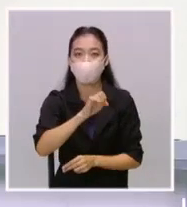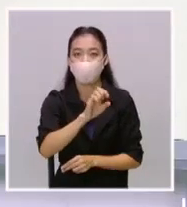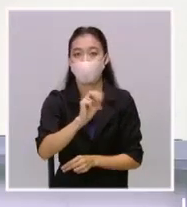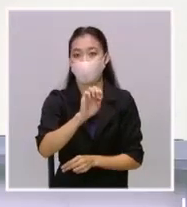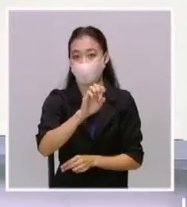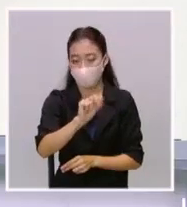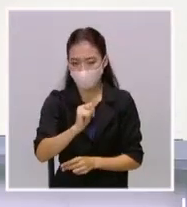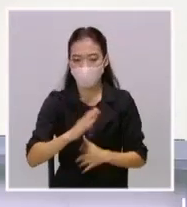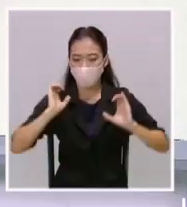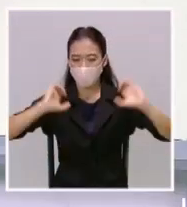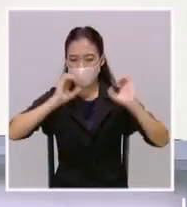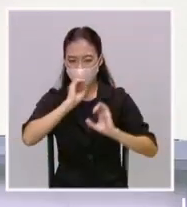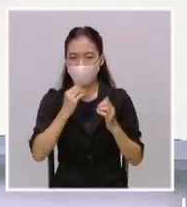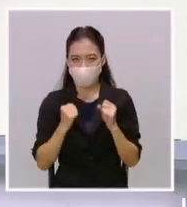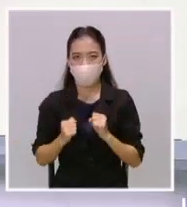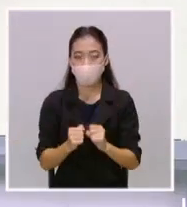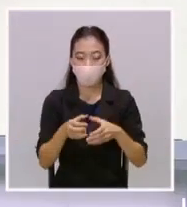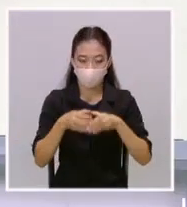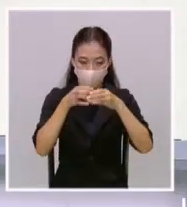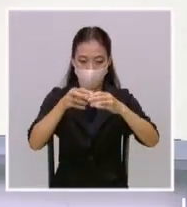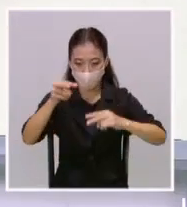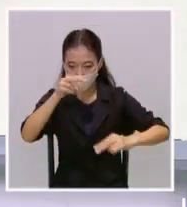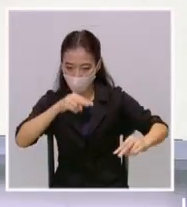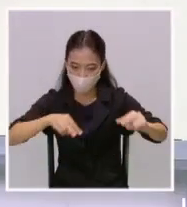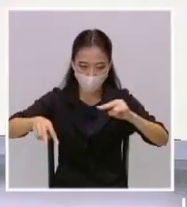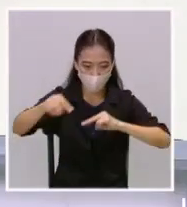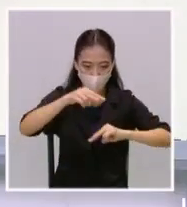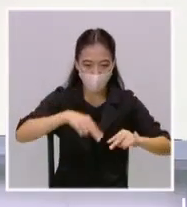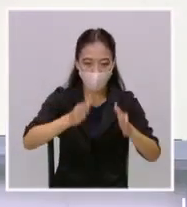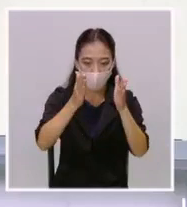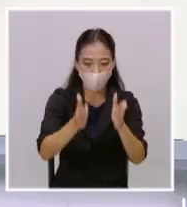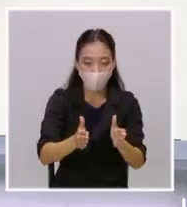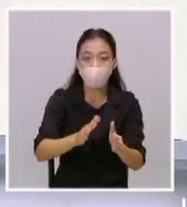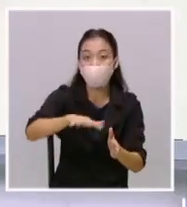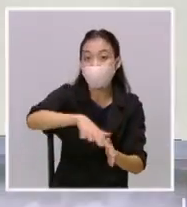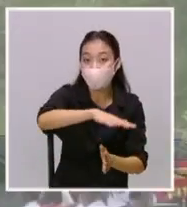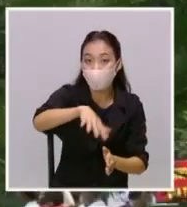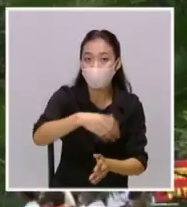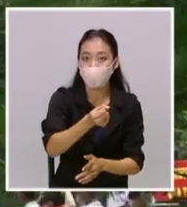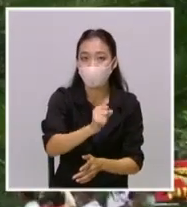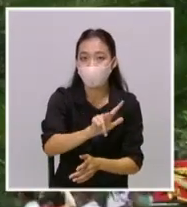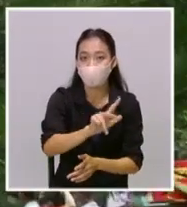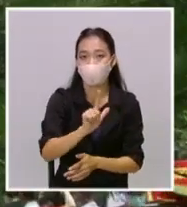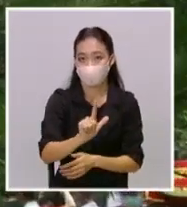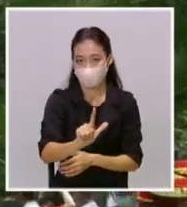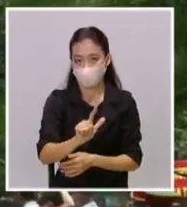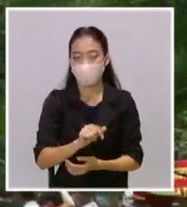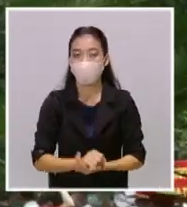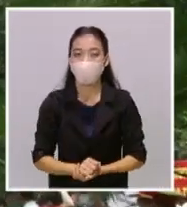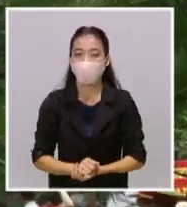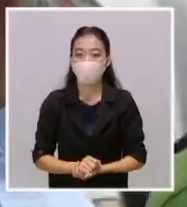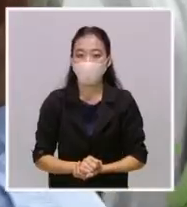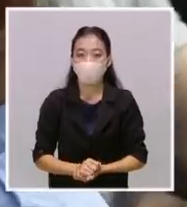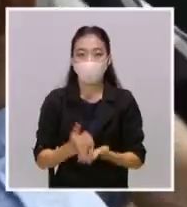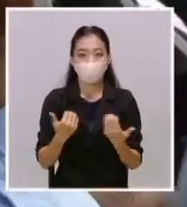วจหาเชื้อเชิงรุกให้กับประชากรทุกคนในเมืองนี้13ล้านคนครับก่อนจะมีการแบ่งการทำงานนะครับเป็น